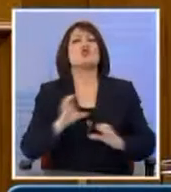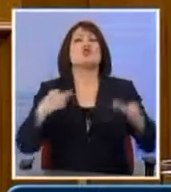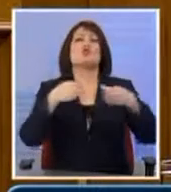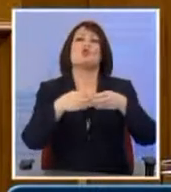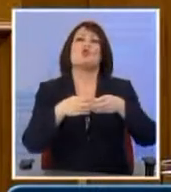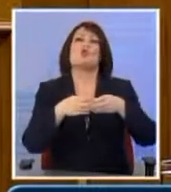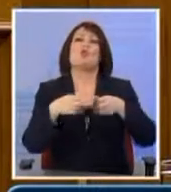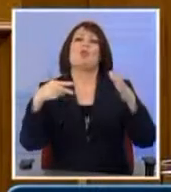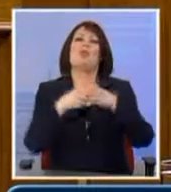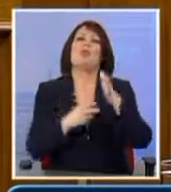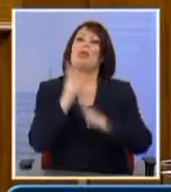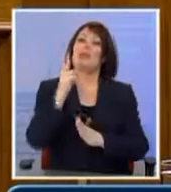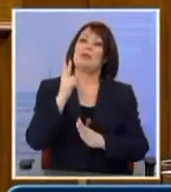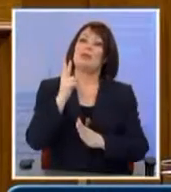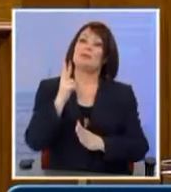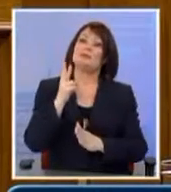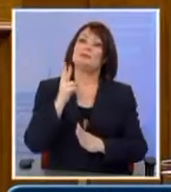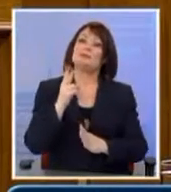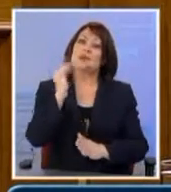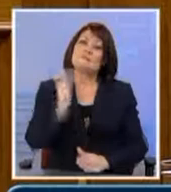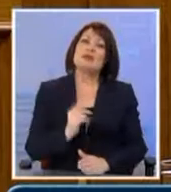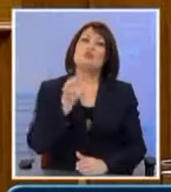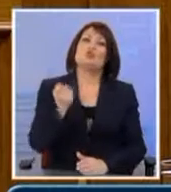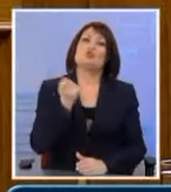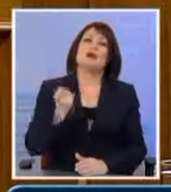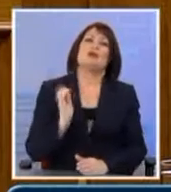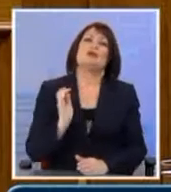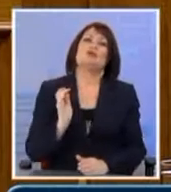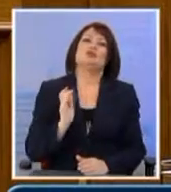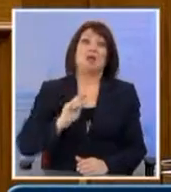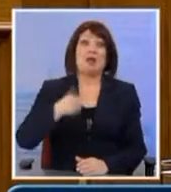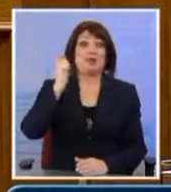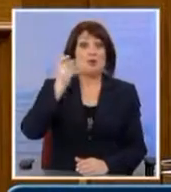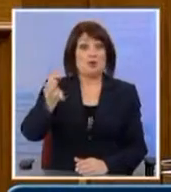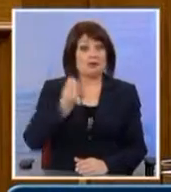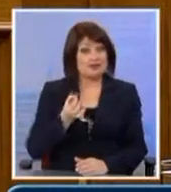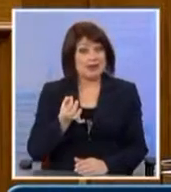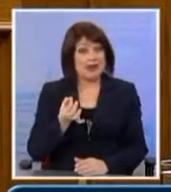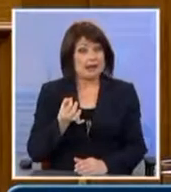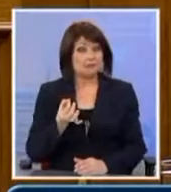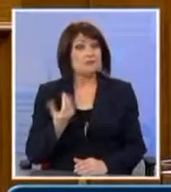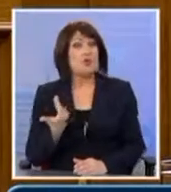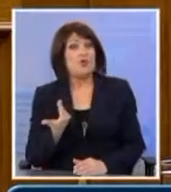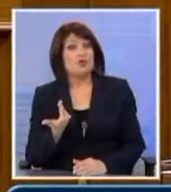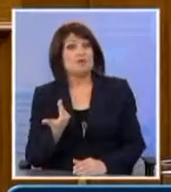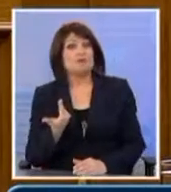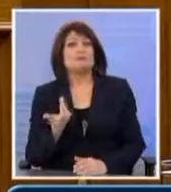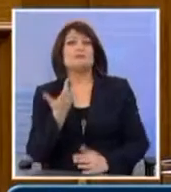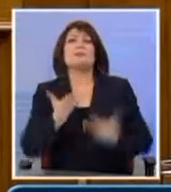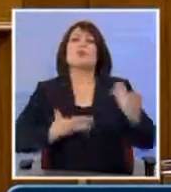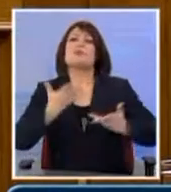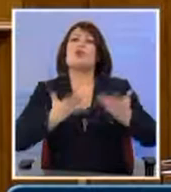του 2012 όσον αφορά τη μείωση του χρέους. Ακούω από την αντιπολίτευση το επιχείρημα ότι ο προϋπολογισμός